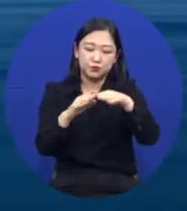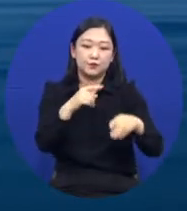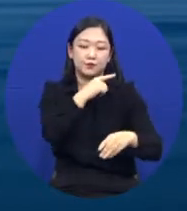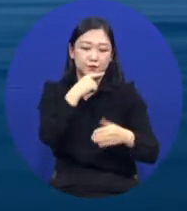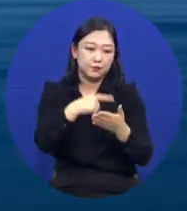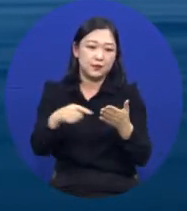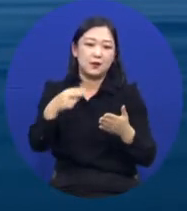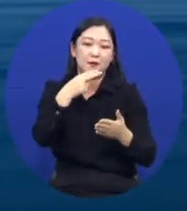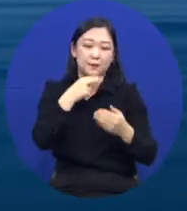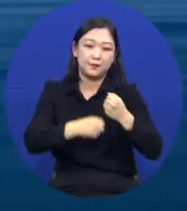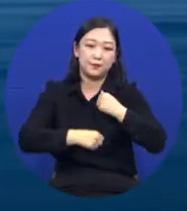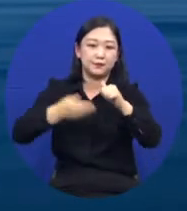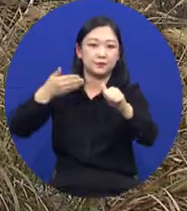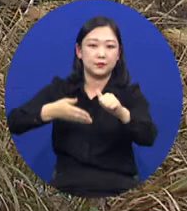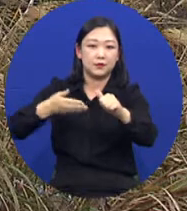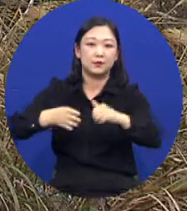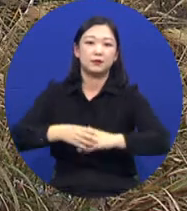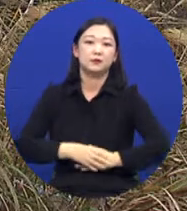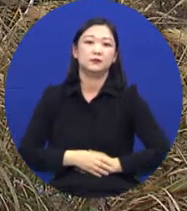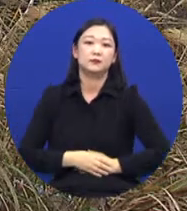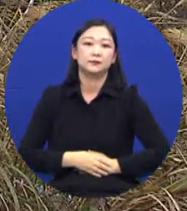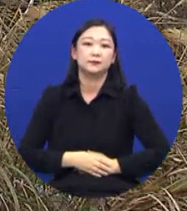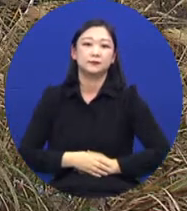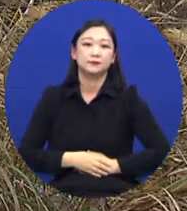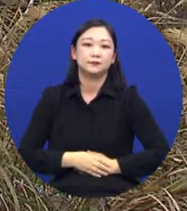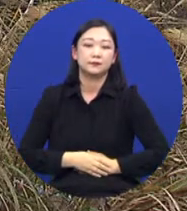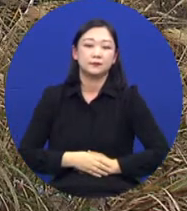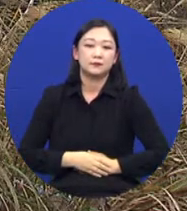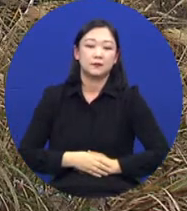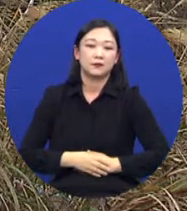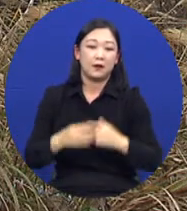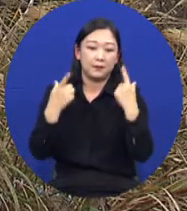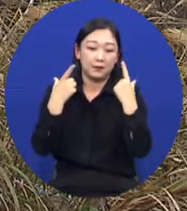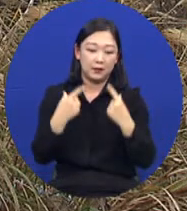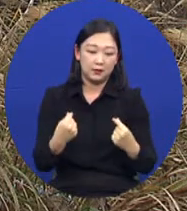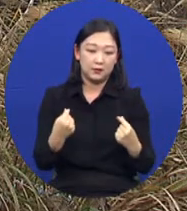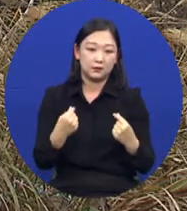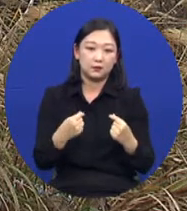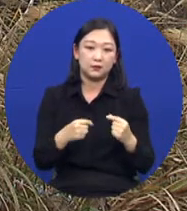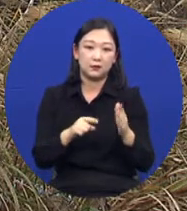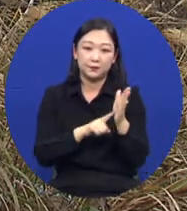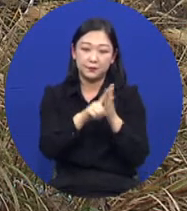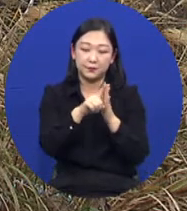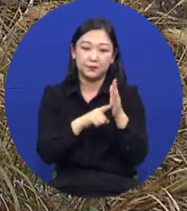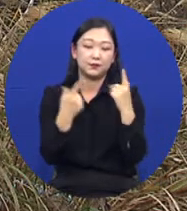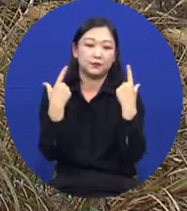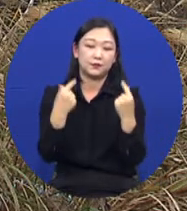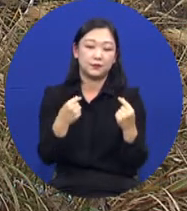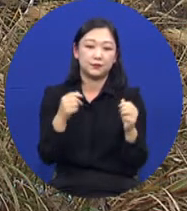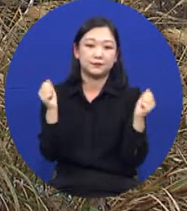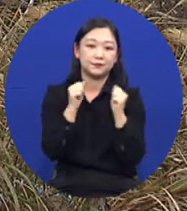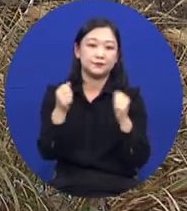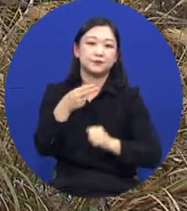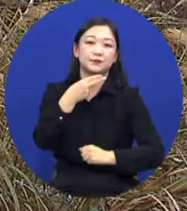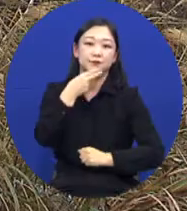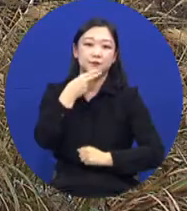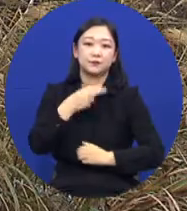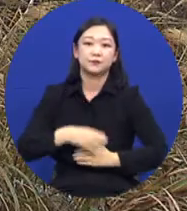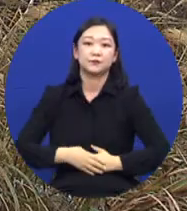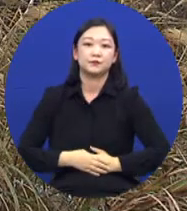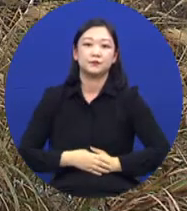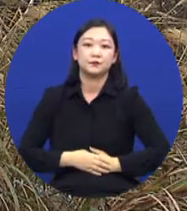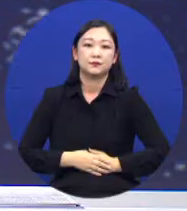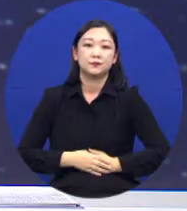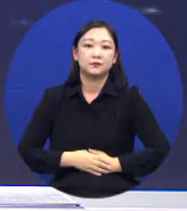유의하시기 바랍니다 다음주에는 평년 기온을 보이면서 큰 추위 없겠습니다 내셨습니다